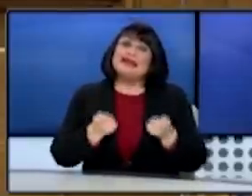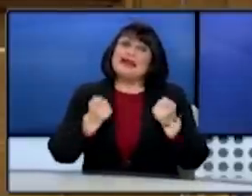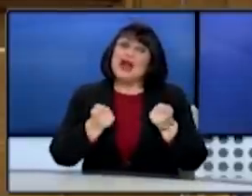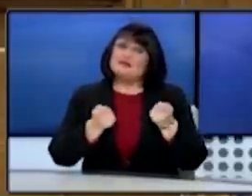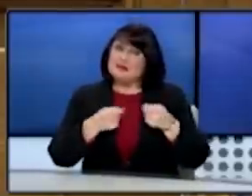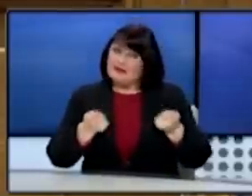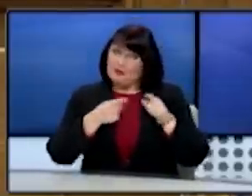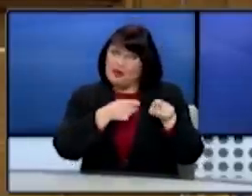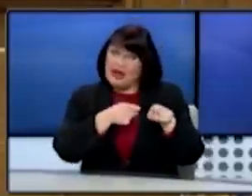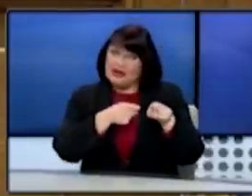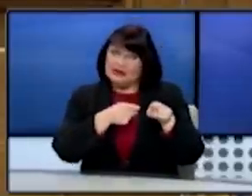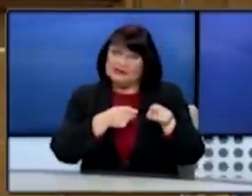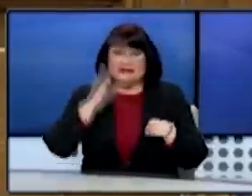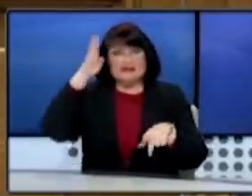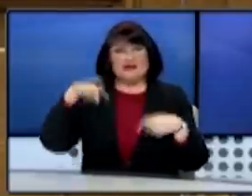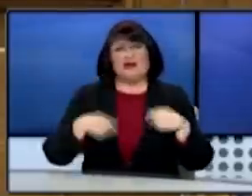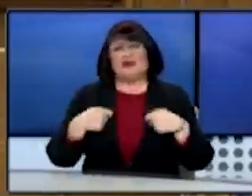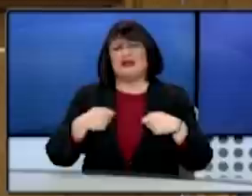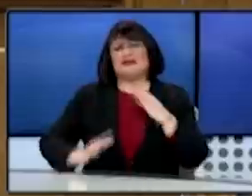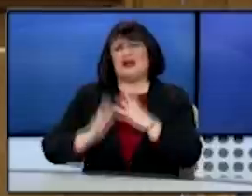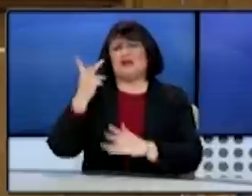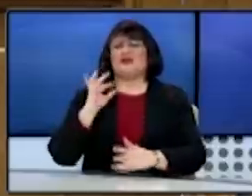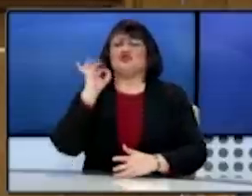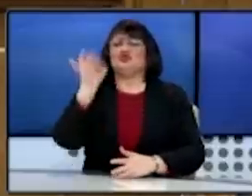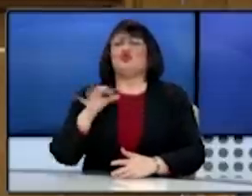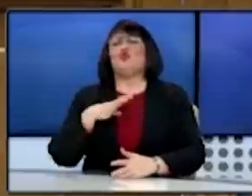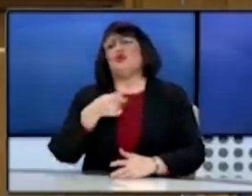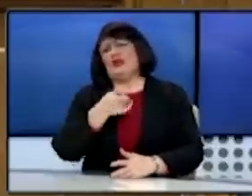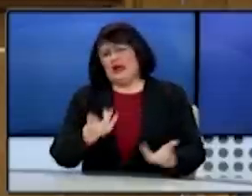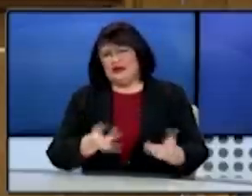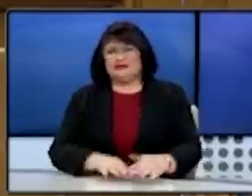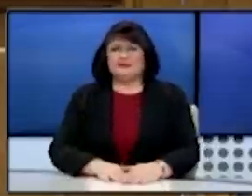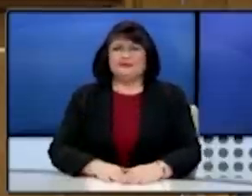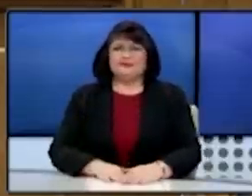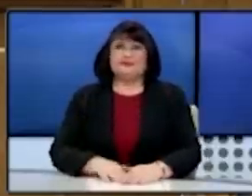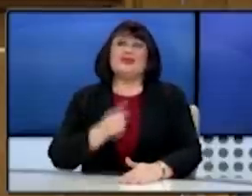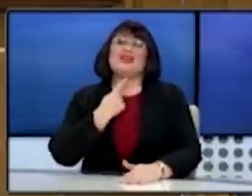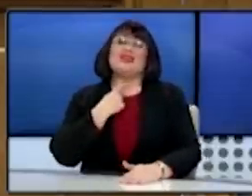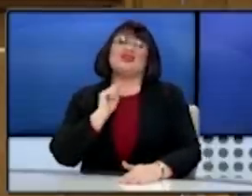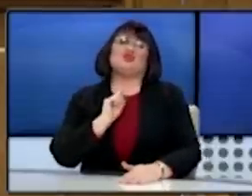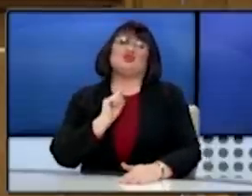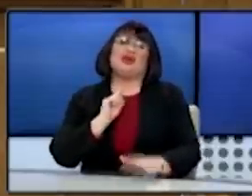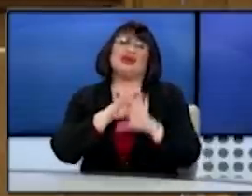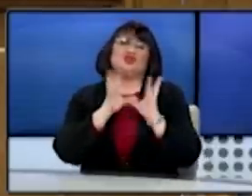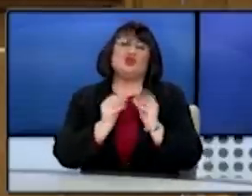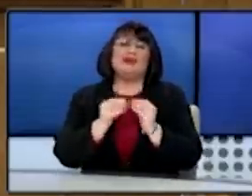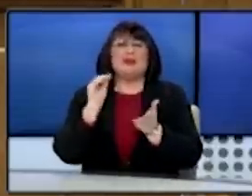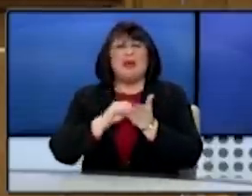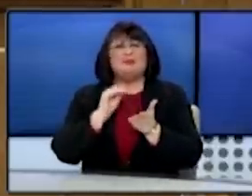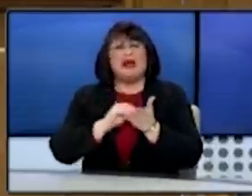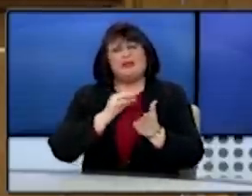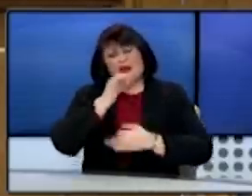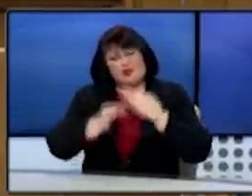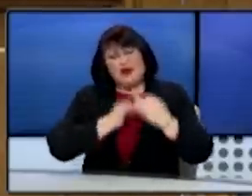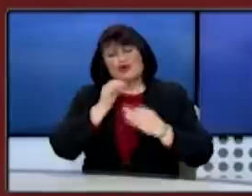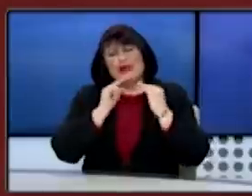βασική προϋπόθεση βέβαια της καπιταλιστικής σας ανάπτυξης. Ξέρουμε πως δεν σας αρέσουν αυτά τα ξύλινα, τα